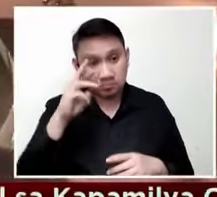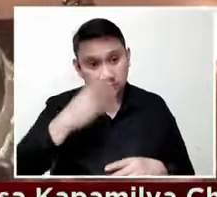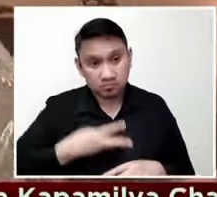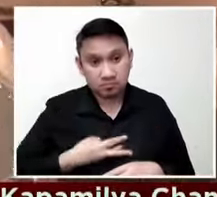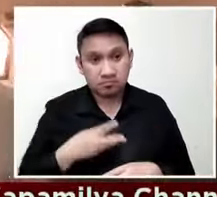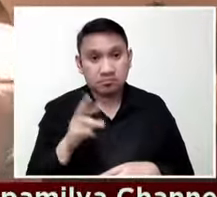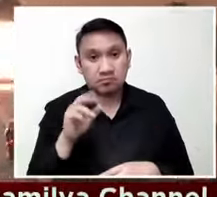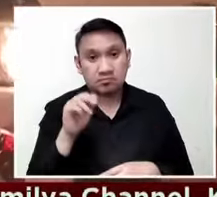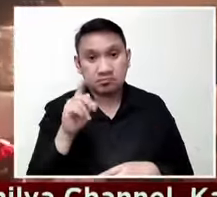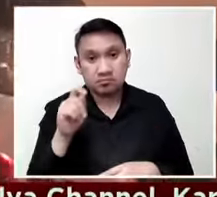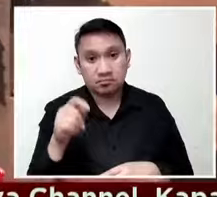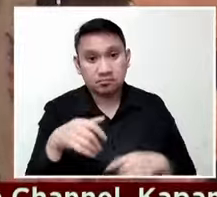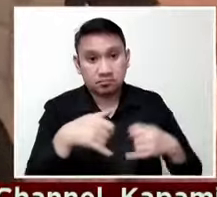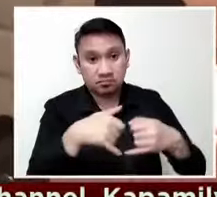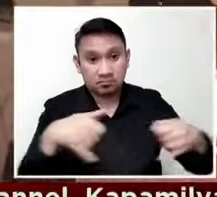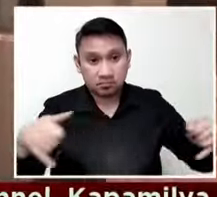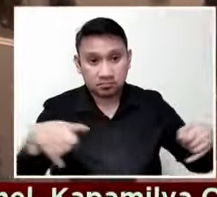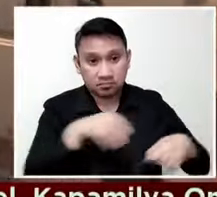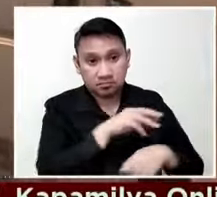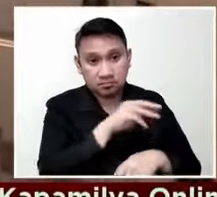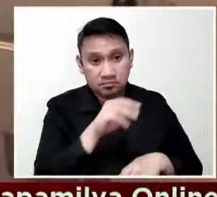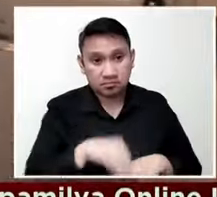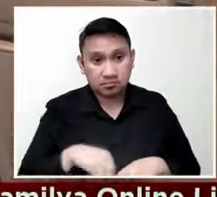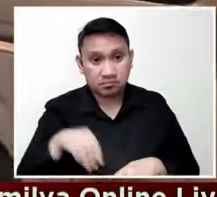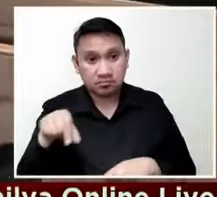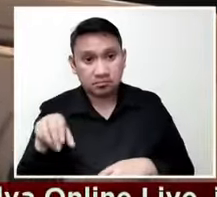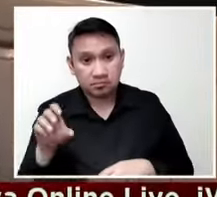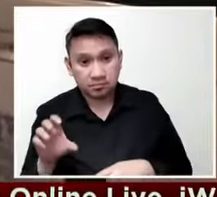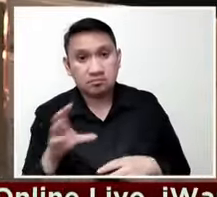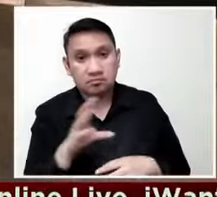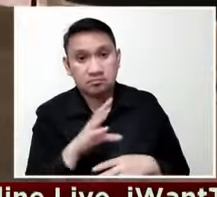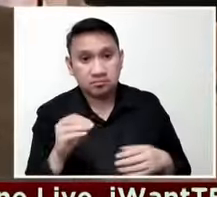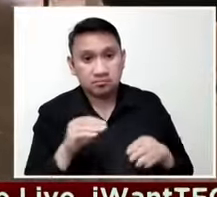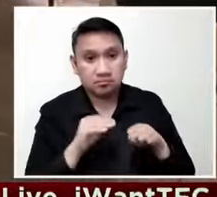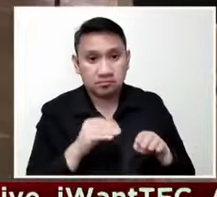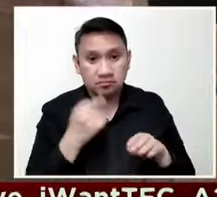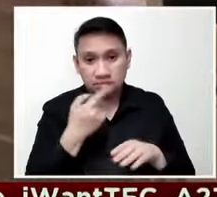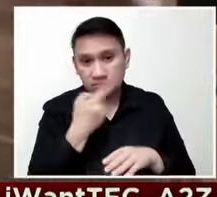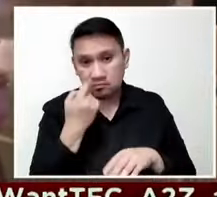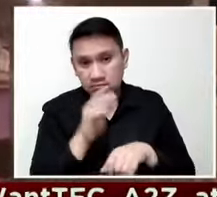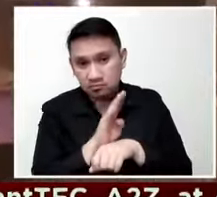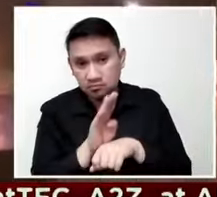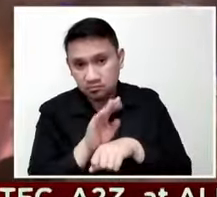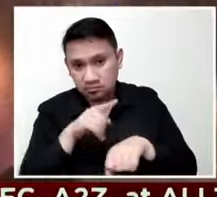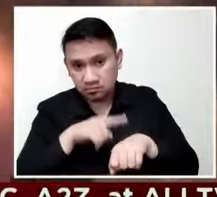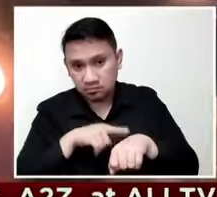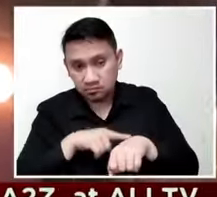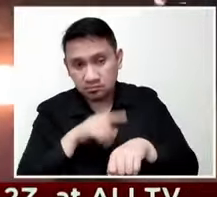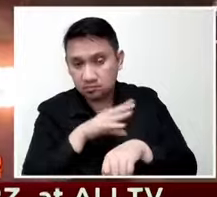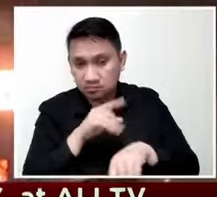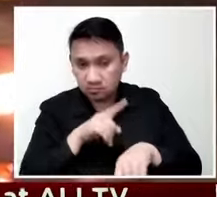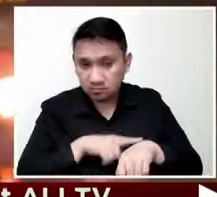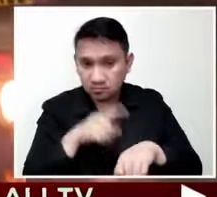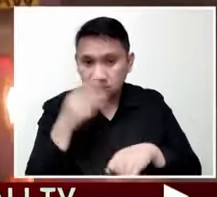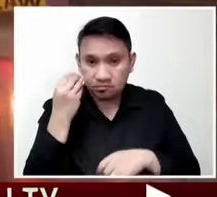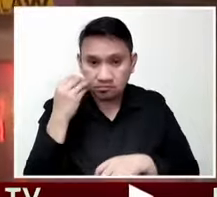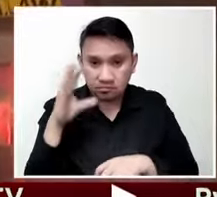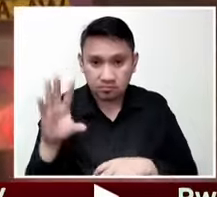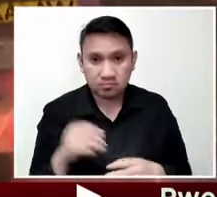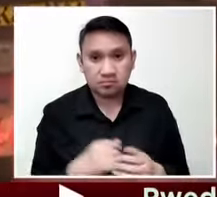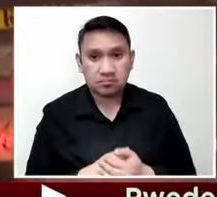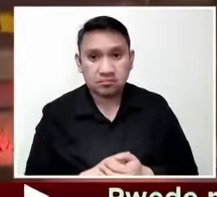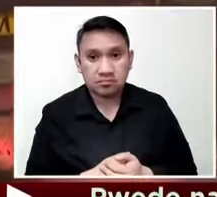Maynila at ng Quezon City. May volume na ulit ng mga sasakyan dahil rush hour na naman at oras na ng uwian ng mga galing sa